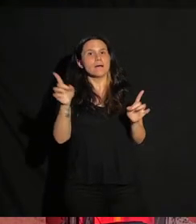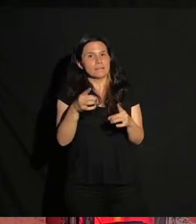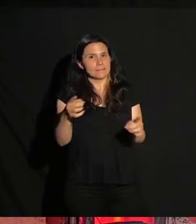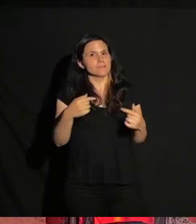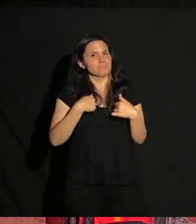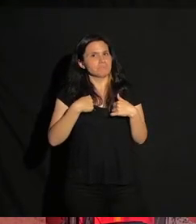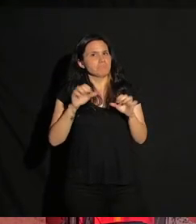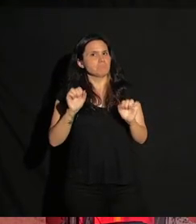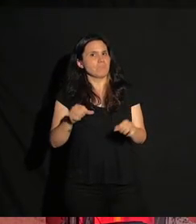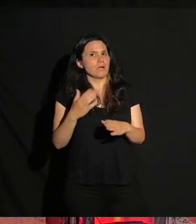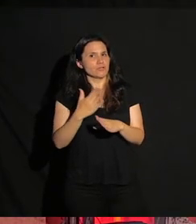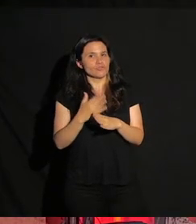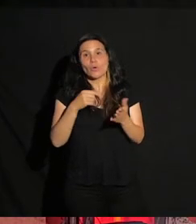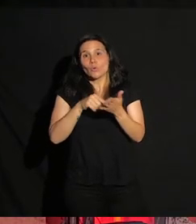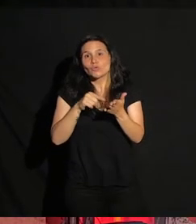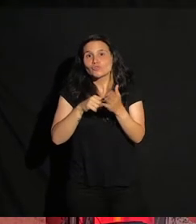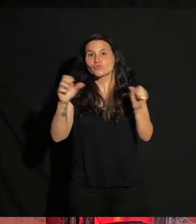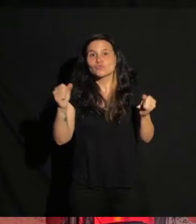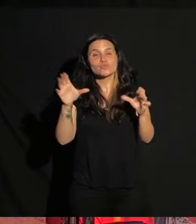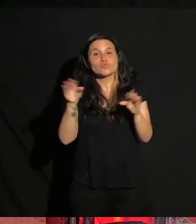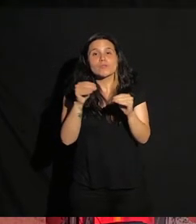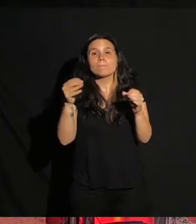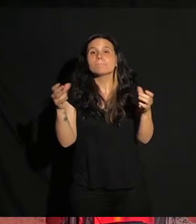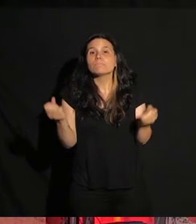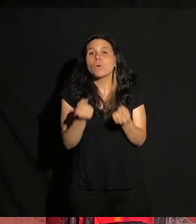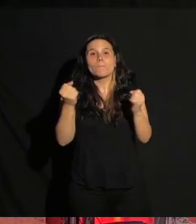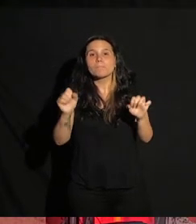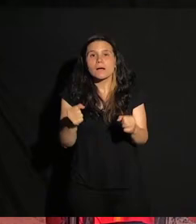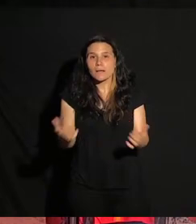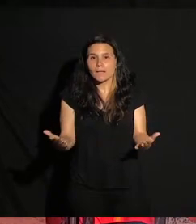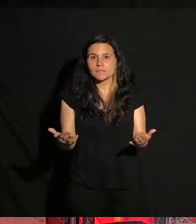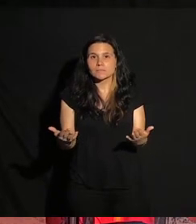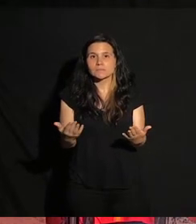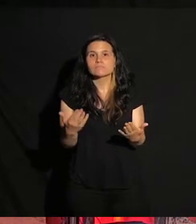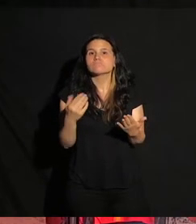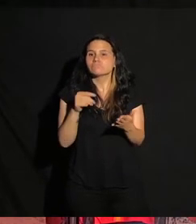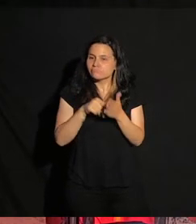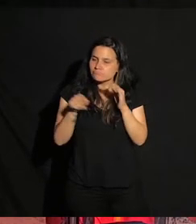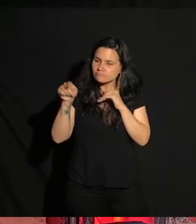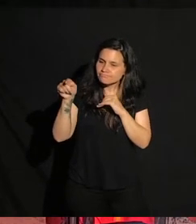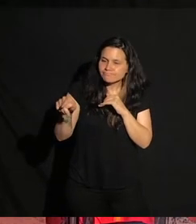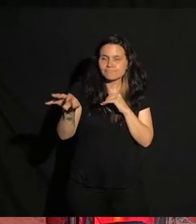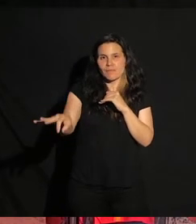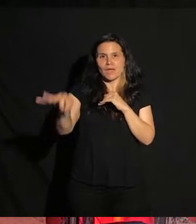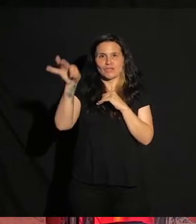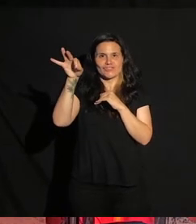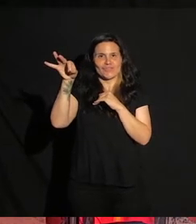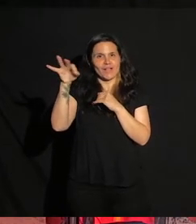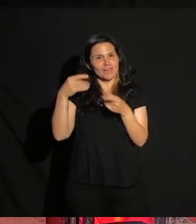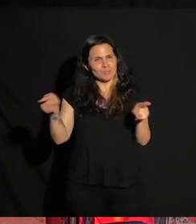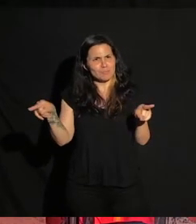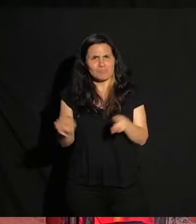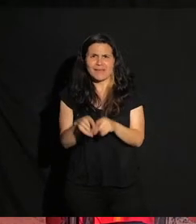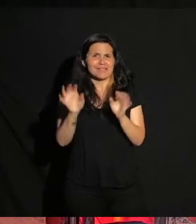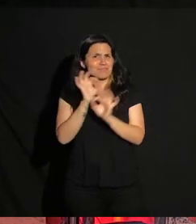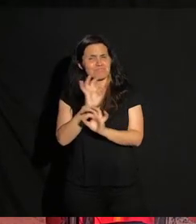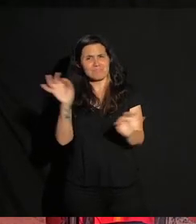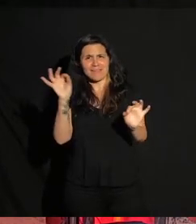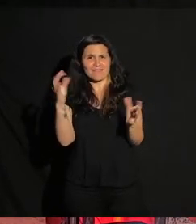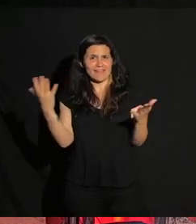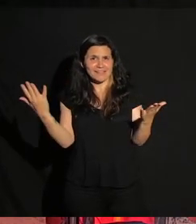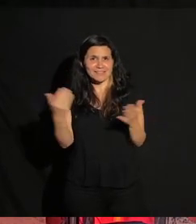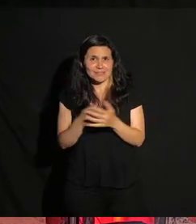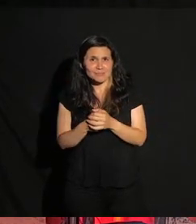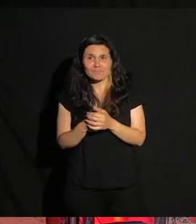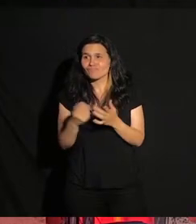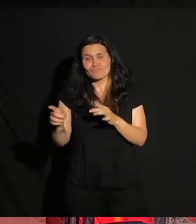wir zurzeit nicht zusammen proben. Und dann fiel die Wahl auf das Stück zusammen, weil das passt ja nun wie Faust auf Auge. Und